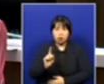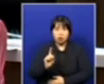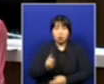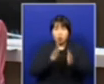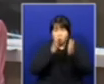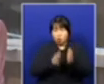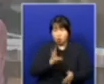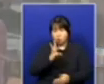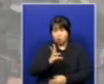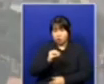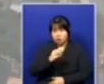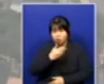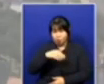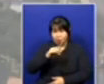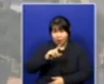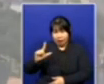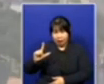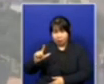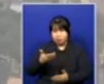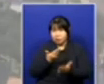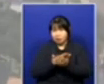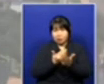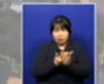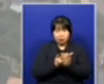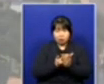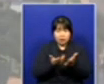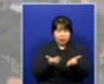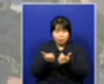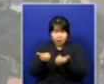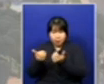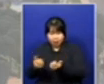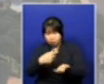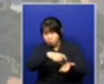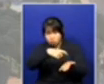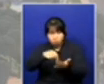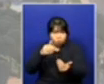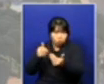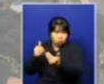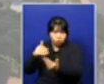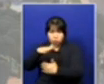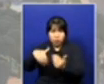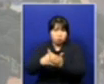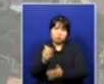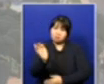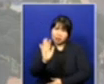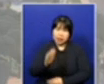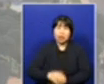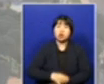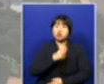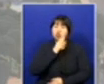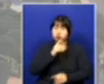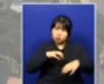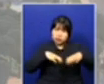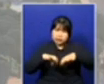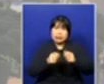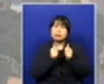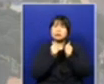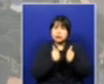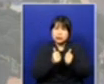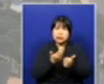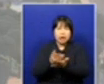60กว่าล้านคนไม่ได้ได้เงินท่านทุกคนที่ไหนล่ะเนี่ยนะ ถ้าบริหารดีๆก็ไม่ต้อง